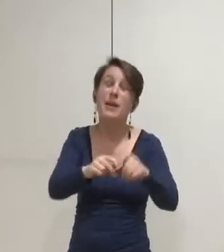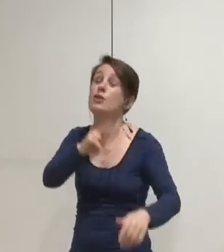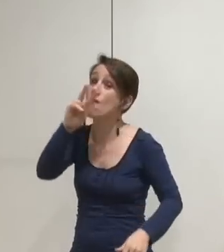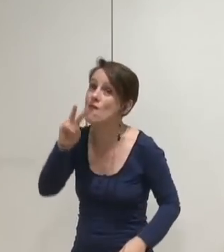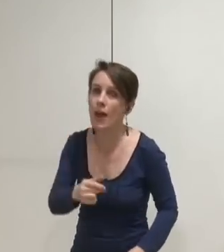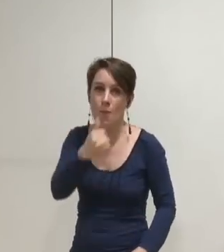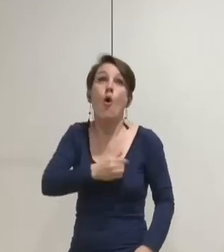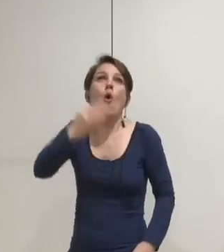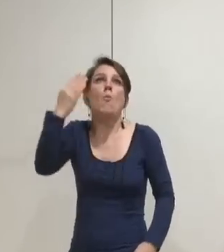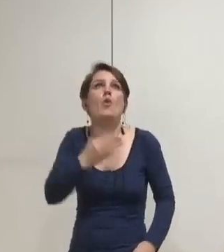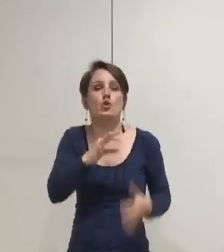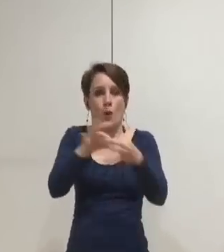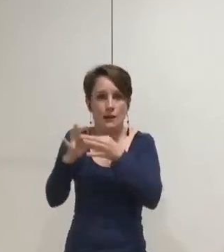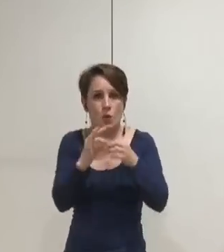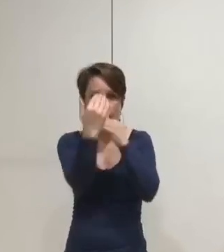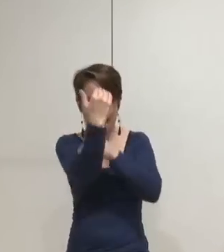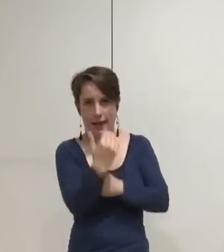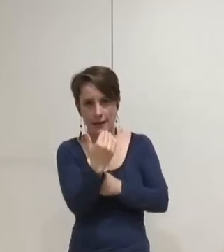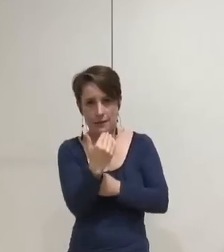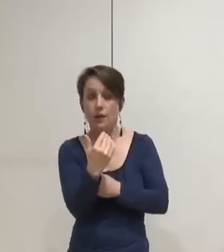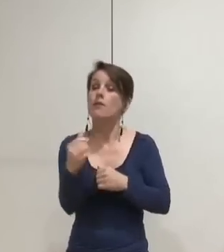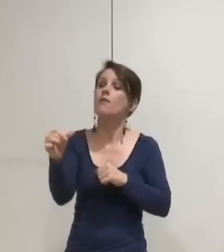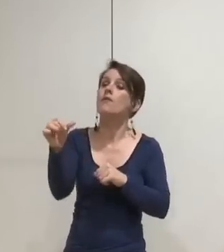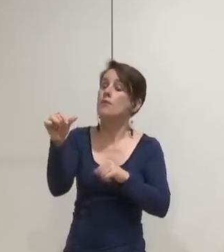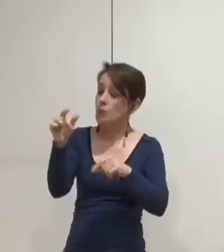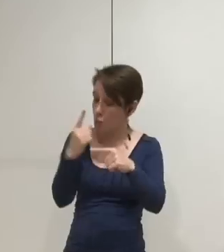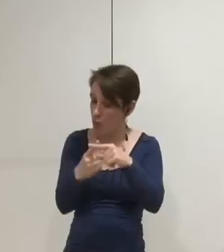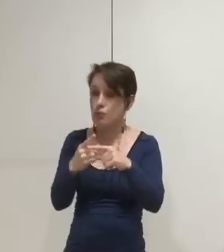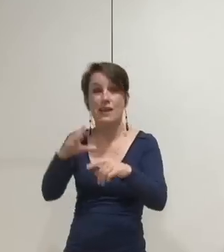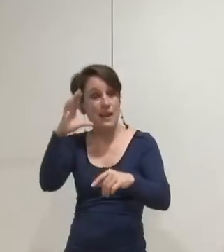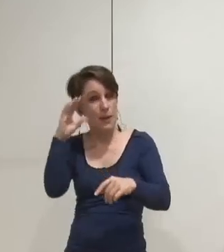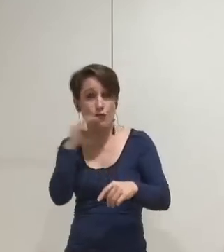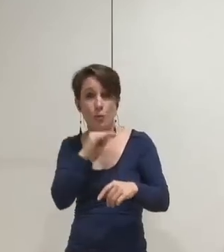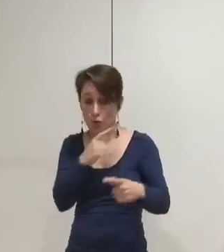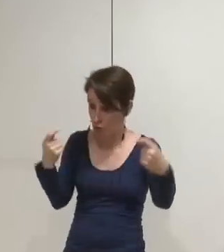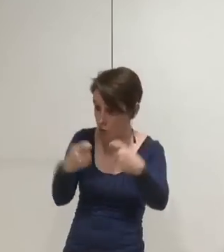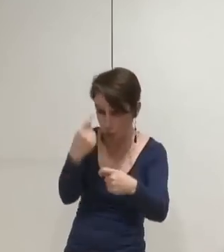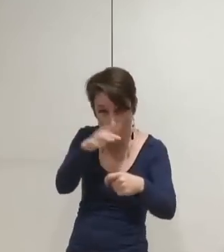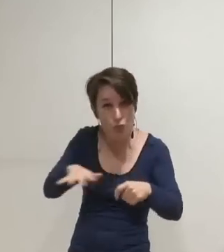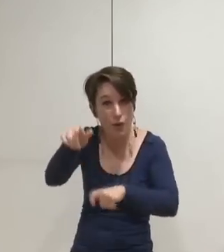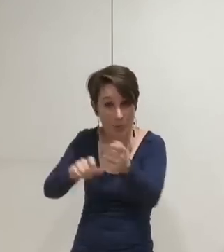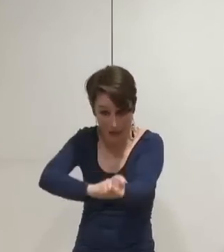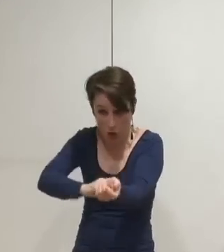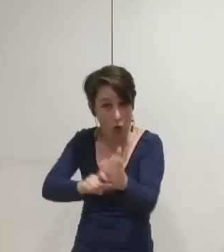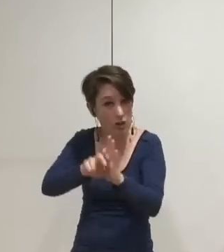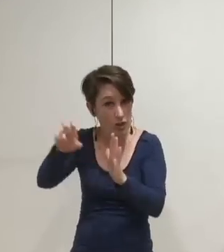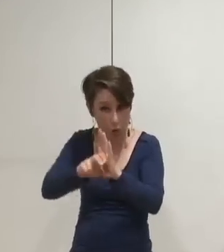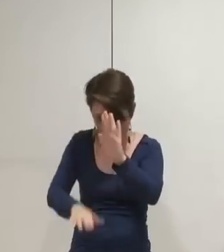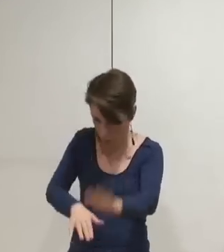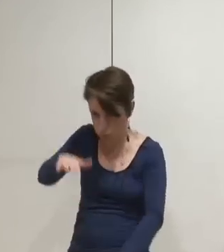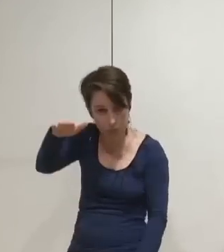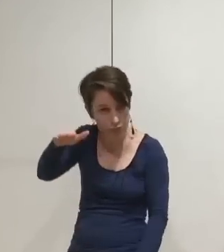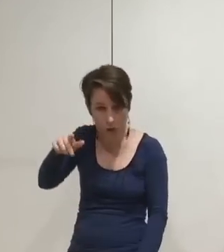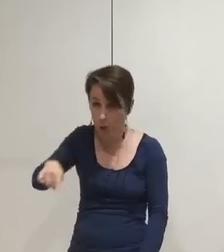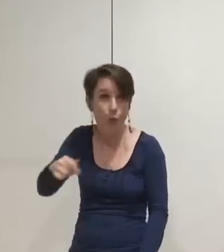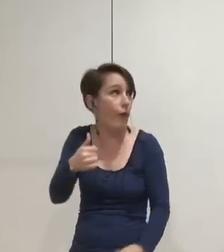solidarité de cet asile et l'ébergement d'urgence pour les grenoblois qui attendent que nous résolvions